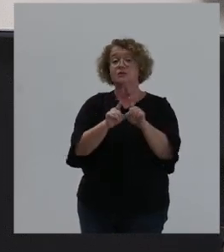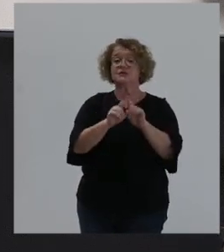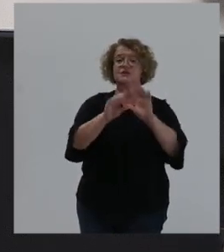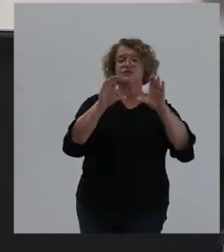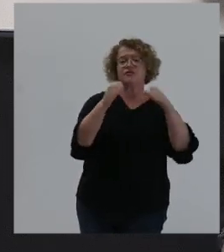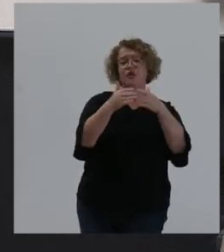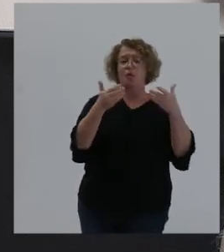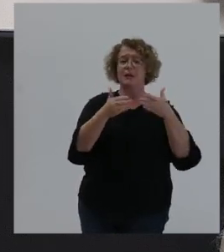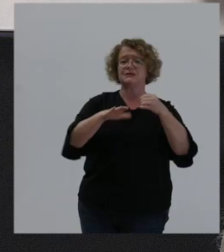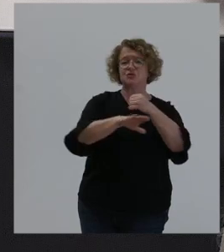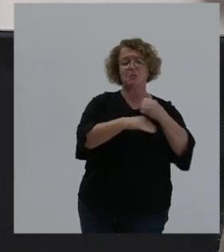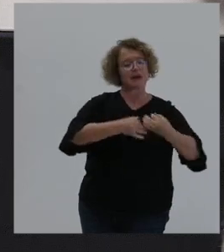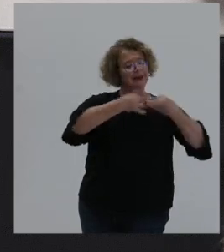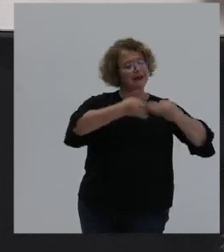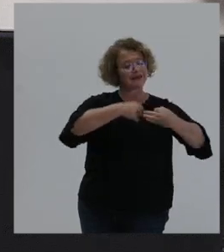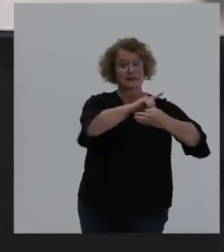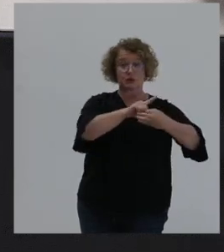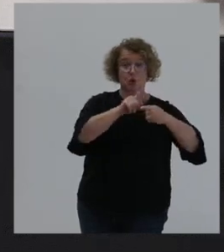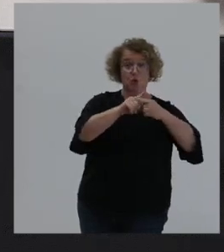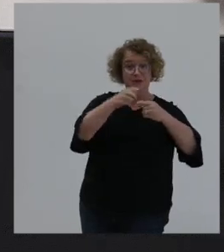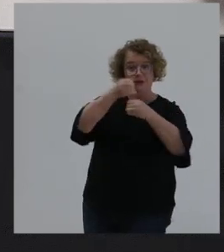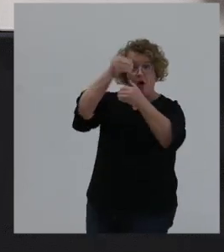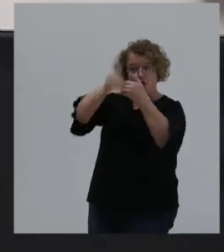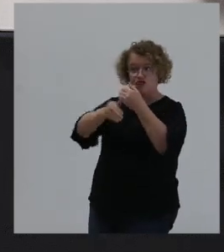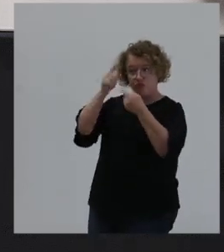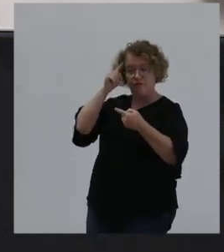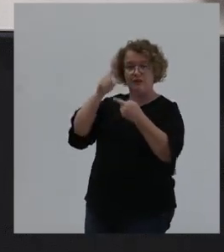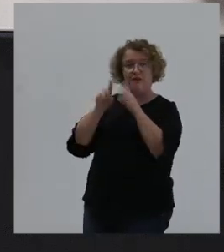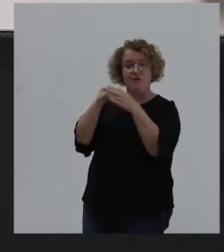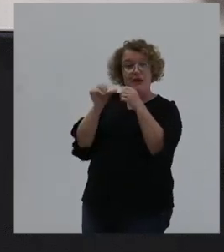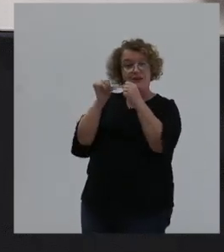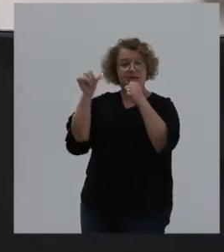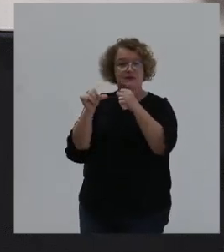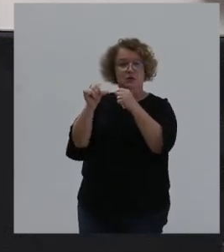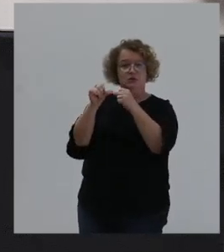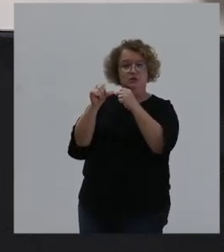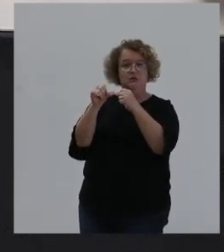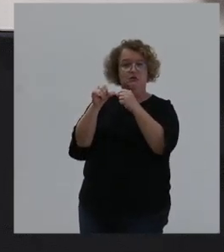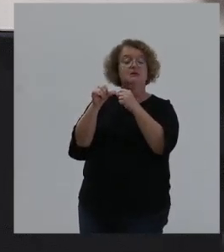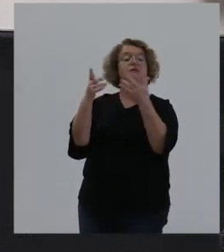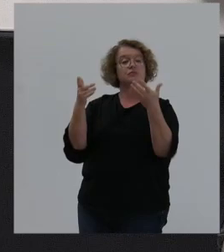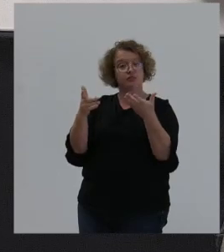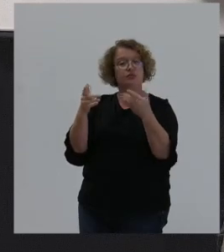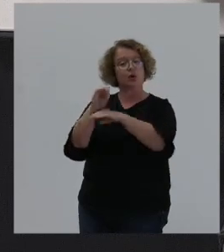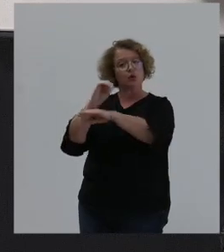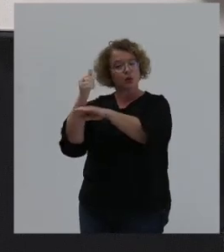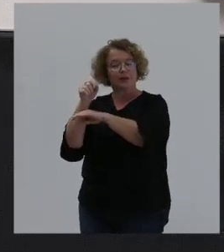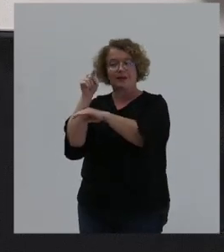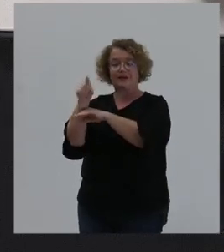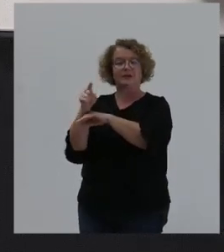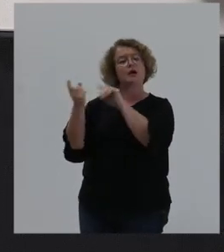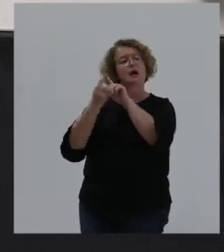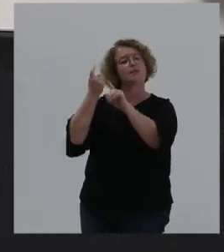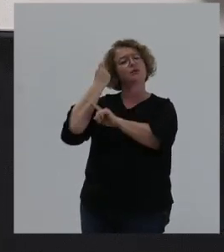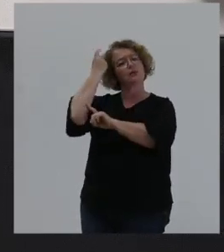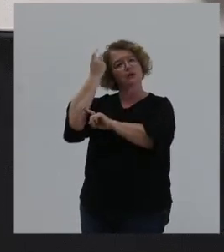des formations. On voit qu'il y a des enjeux autour du numérique et il devra y avoir une place dans ce temps de réflexion, notamment